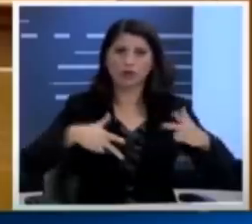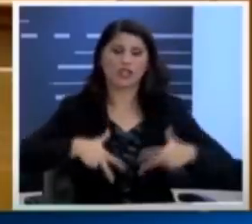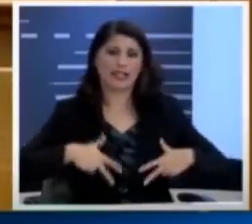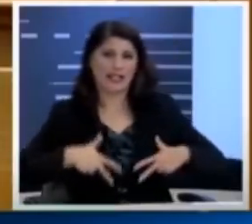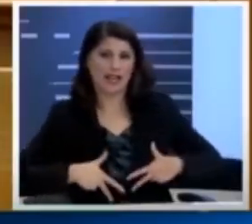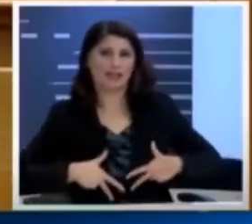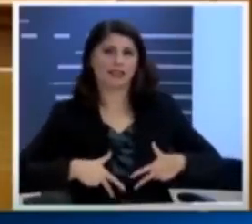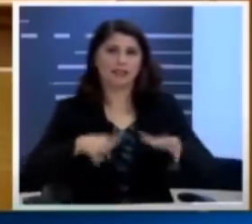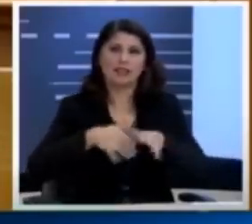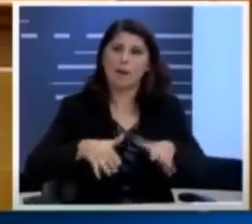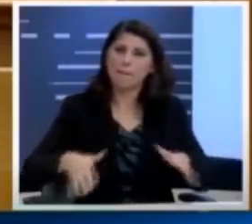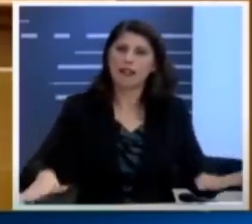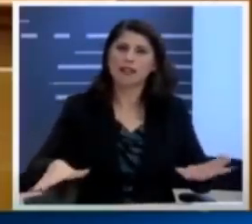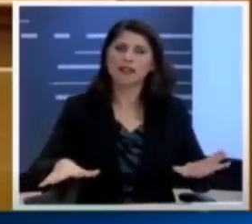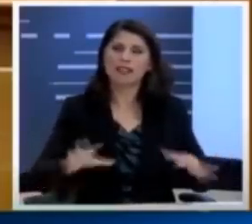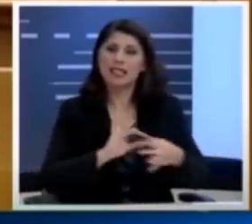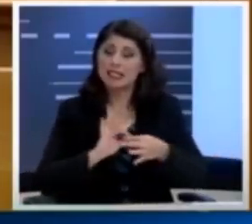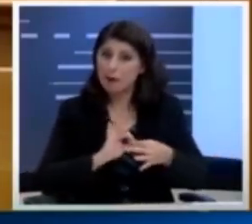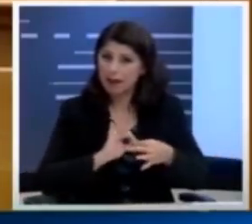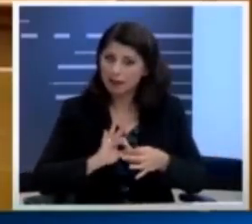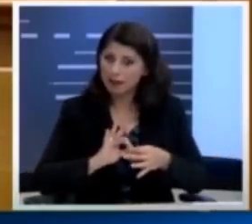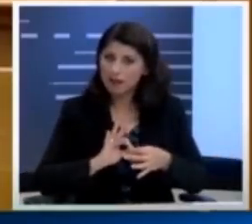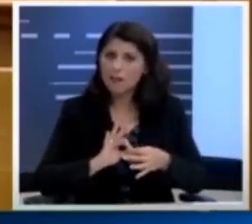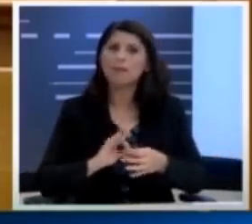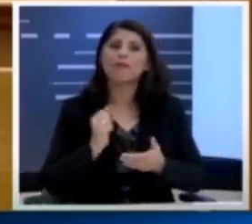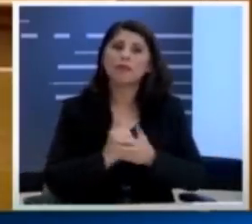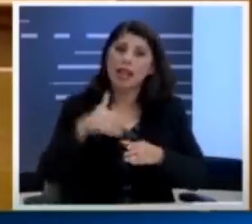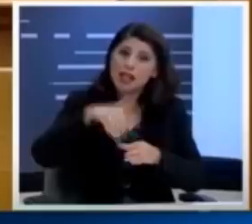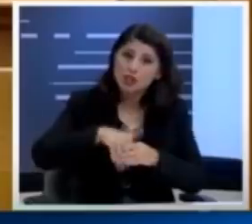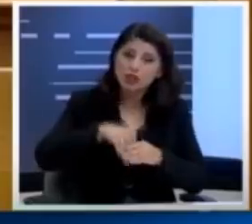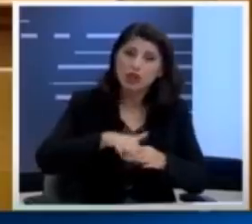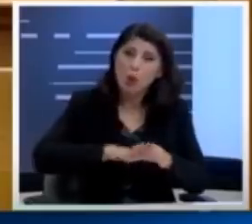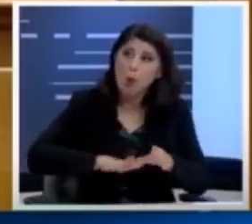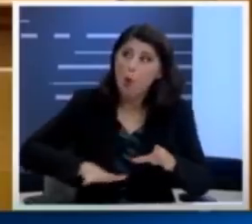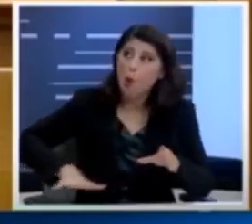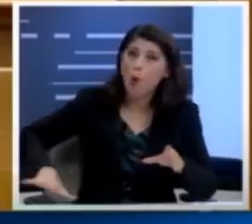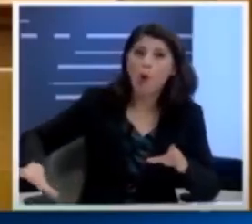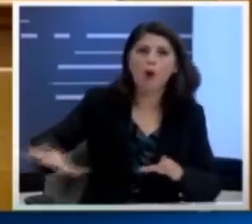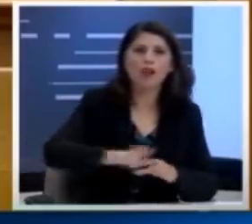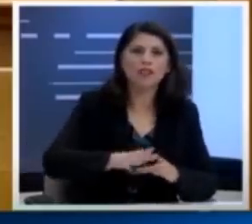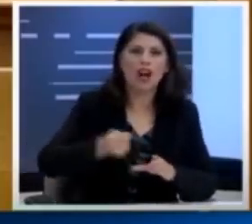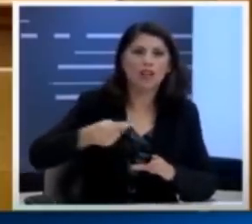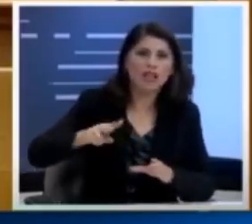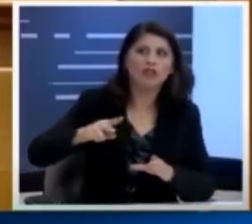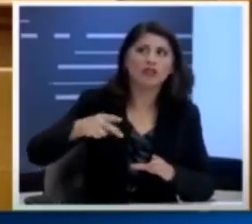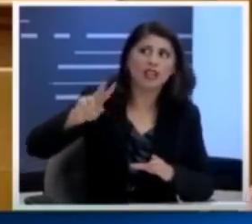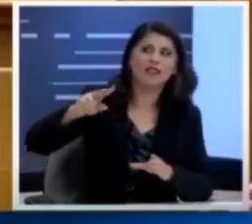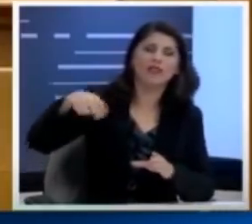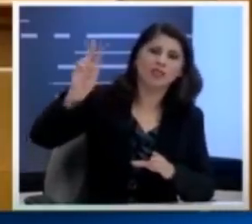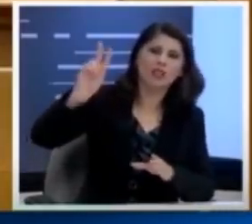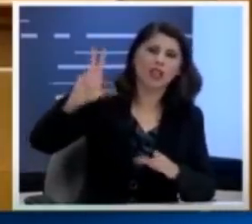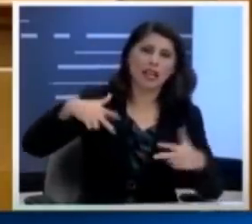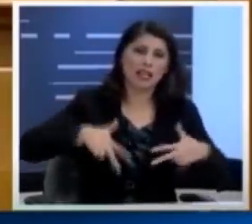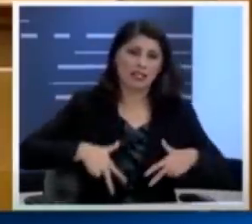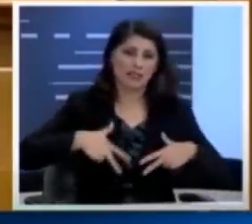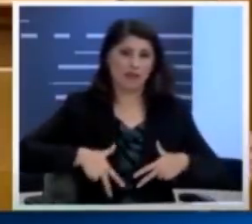κράτη, σε ιμπεριαλιστικές συμμαχίες, αλλά και στο εσωτερικό όλων αυτών, συνεχώς αυξάνονται. Η